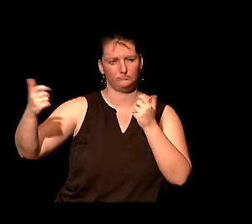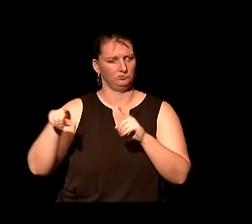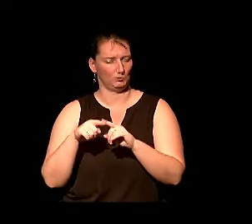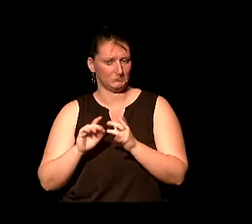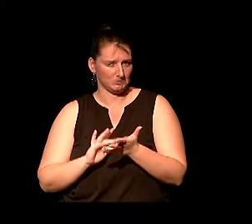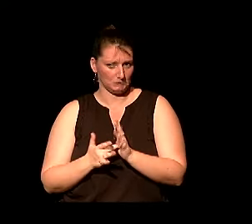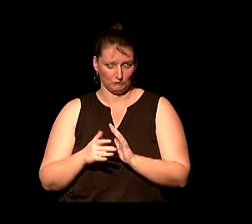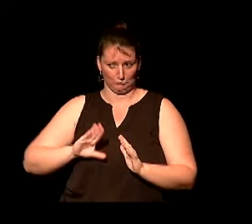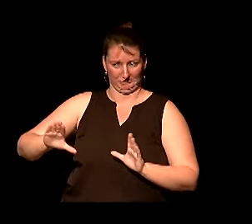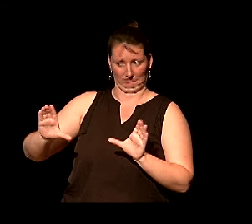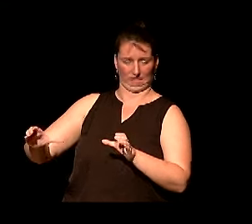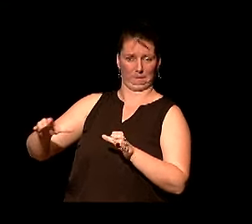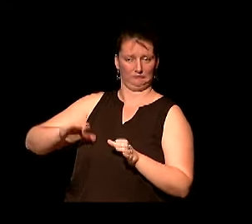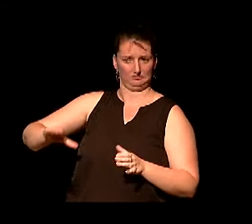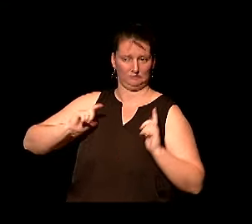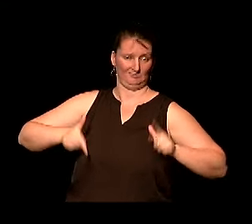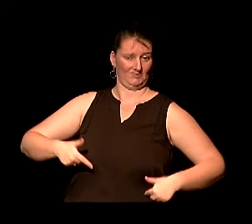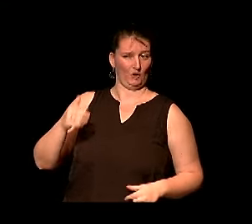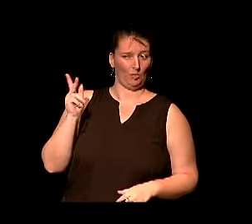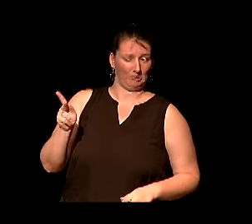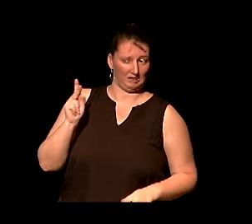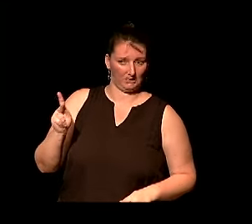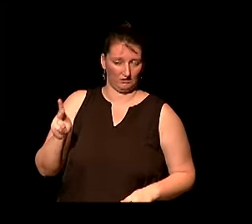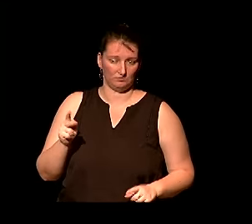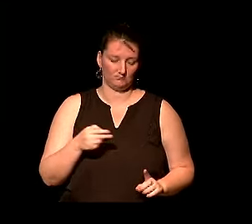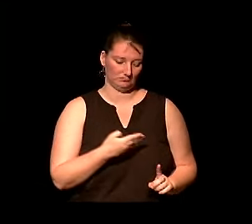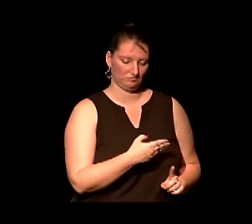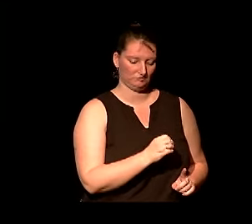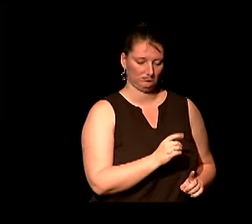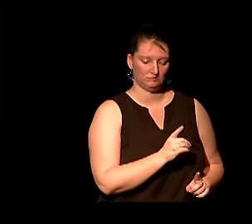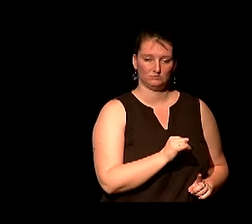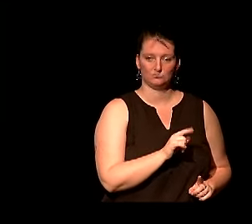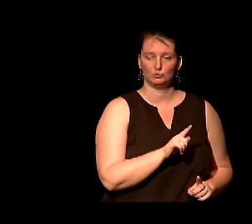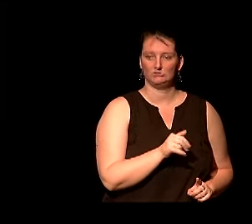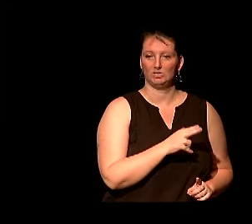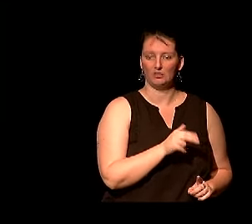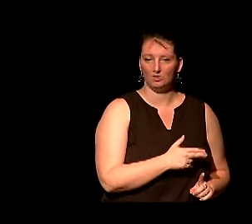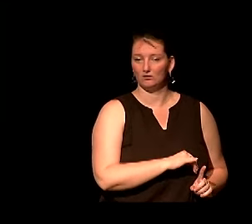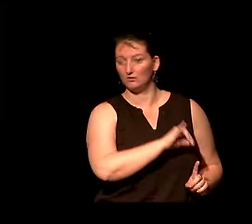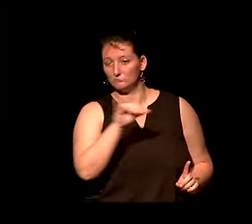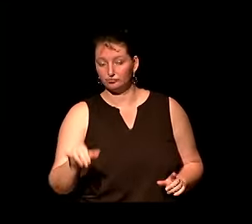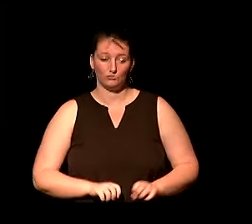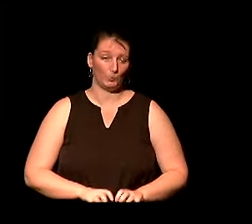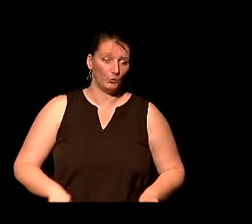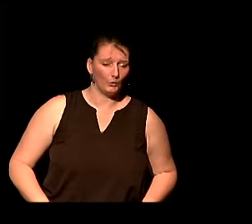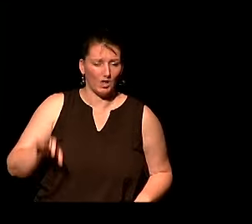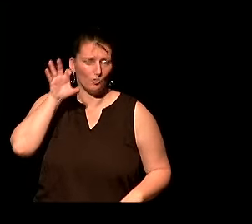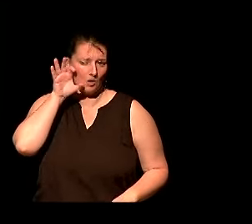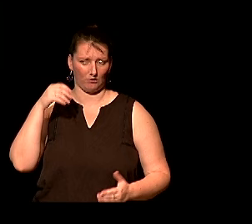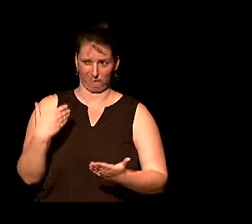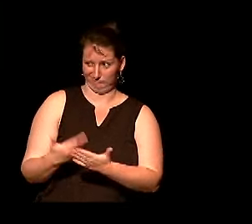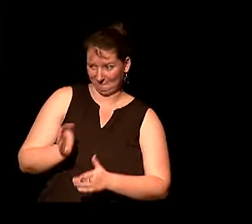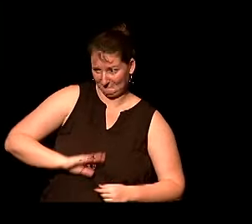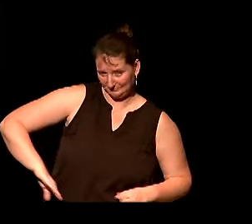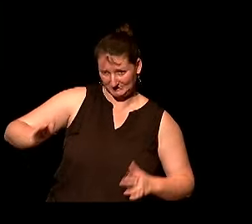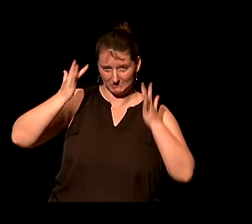à toute l'école de Paris. On va de Modigliani, si vous voulez, à Degas ou Renoir. C'est l'idée d'une culture